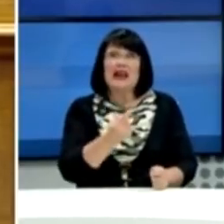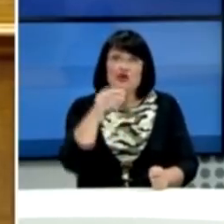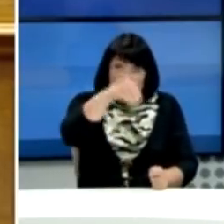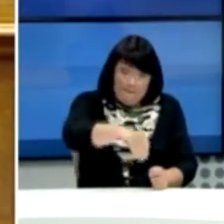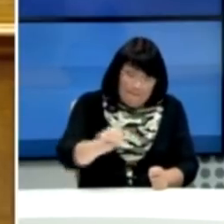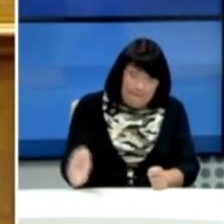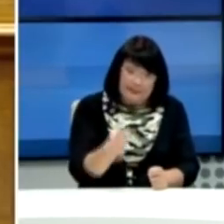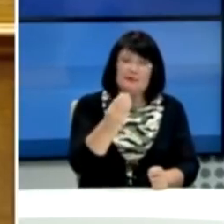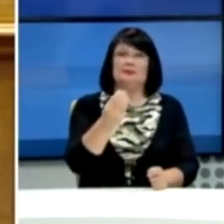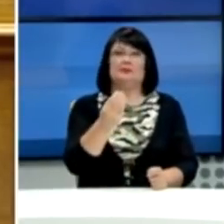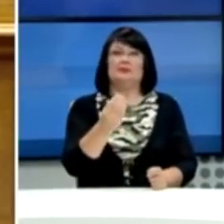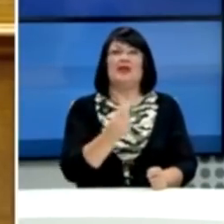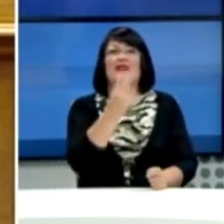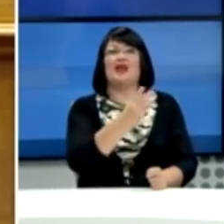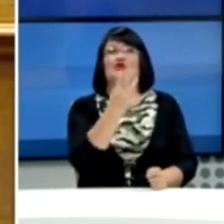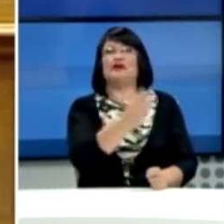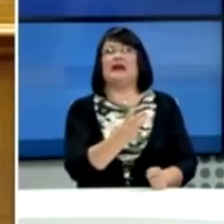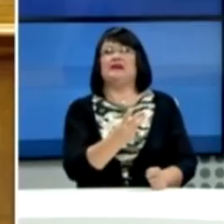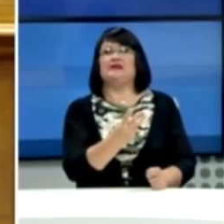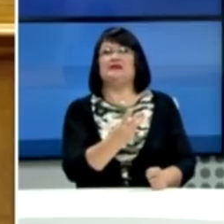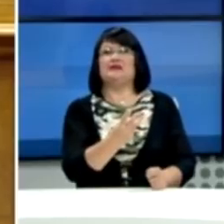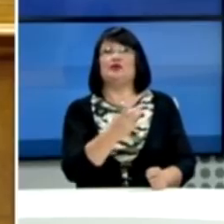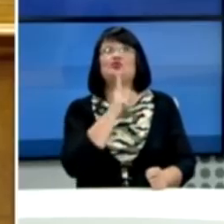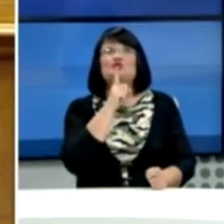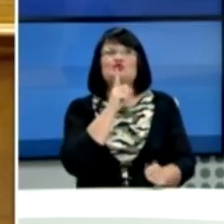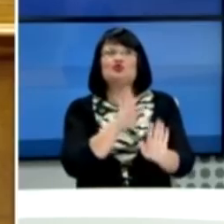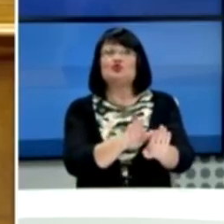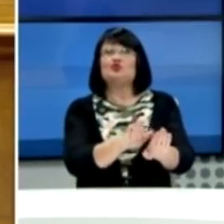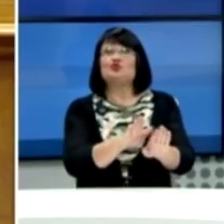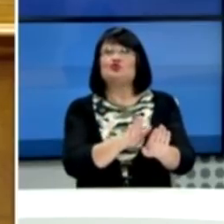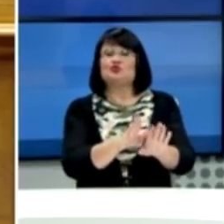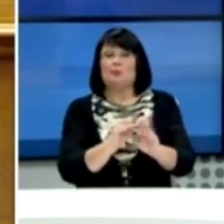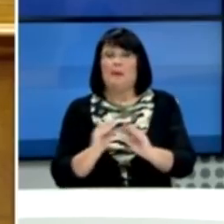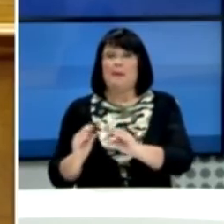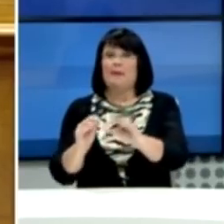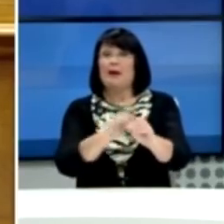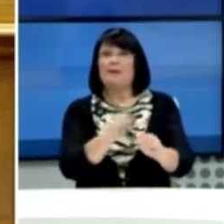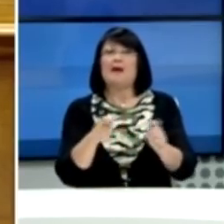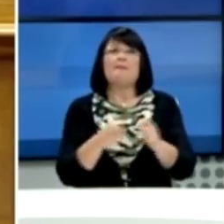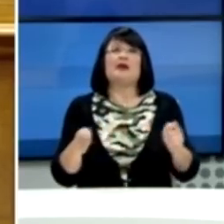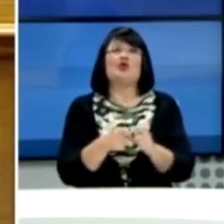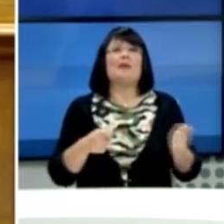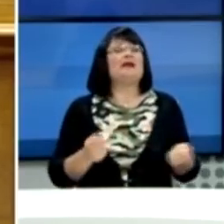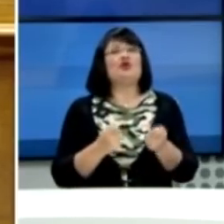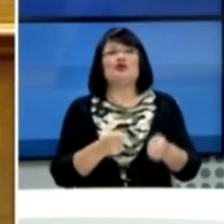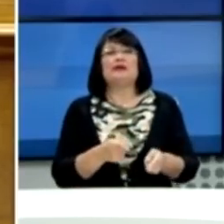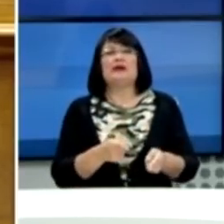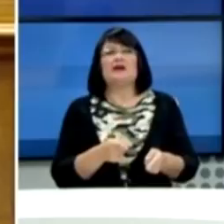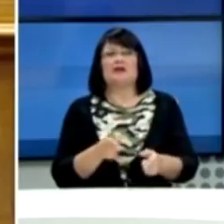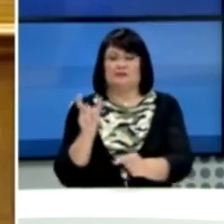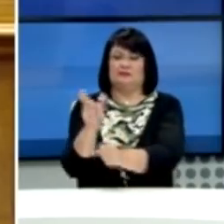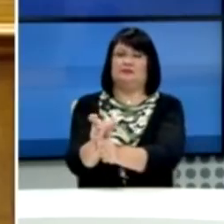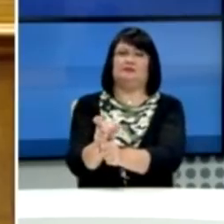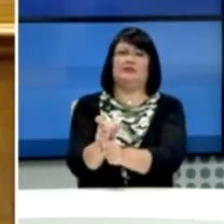δουλειά τους αναδιάδες, τριάδες, ώστε να μην γίνει σούσουρο και το μόνο μέτρο που παίρνετε είναι να μπει σε καραντίνα